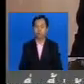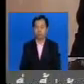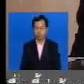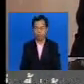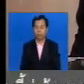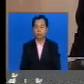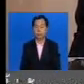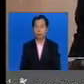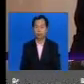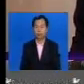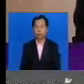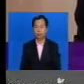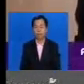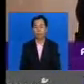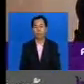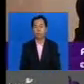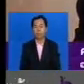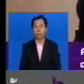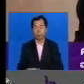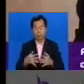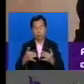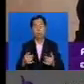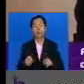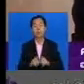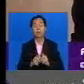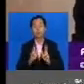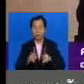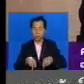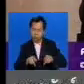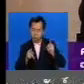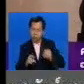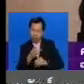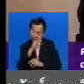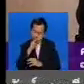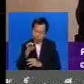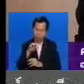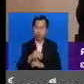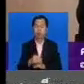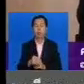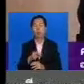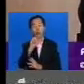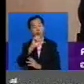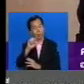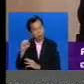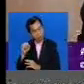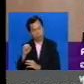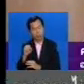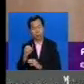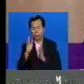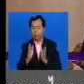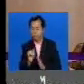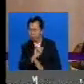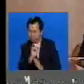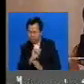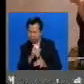ที่ดูเหมือนว่ามีคนกลุ่มหนึ่งพยายามทำให้ประชาชนสาธารณชนมองเห็นว่านักการเมืองเป็นสิ่งที่เลวร้ายเป็นส่วน